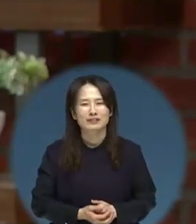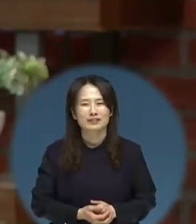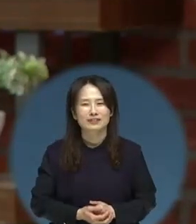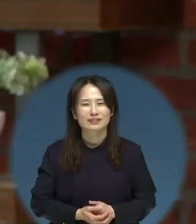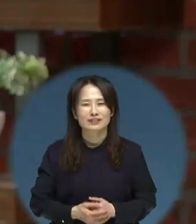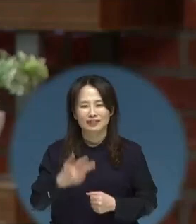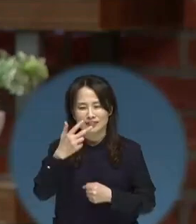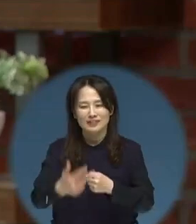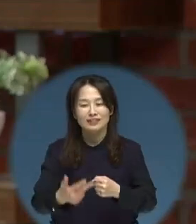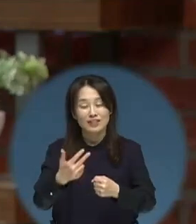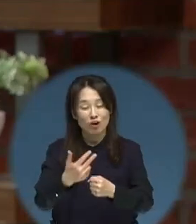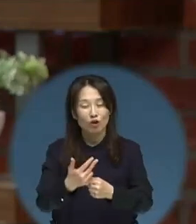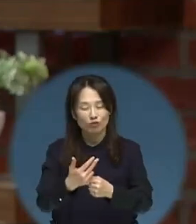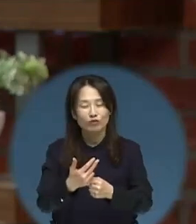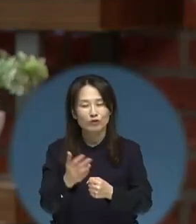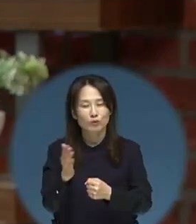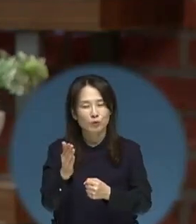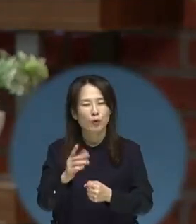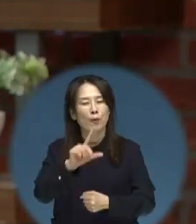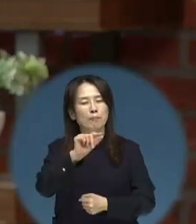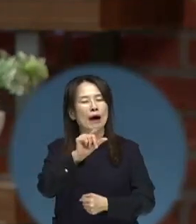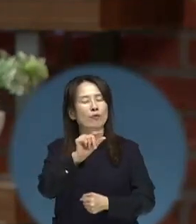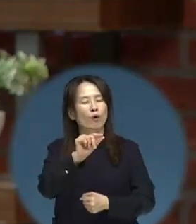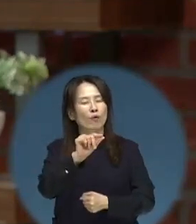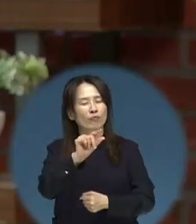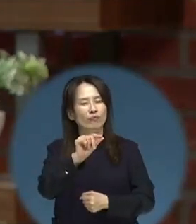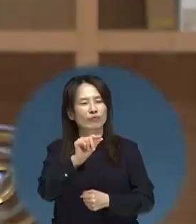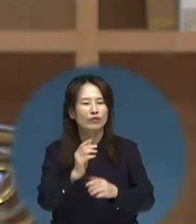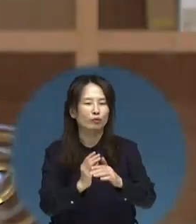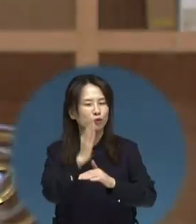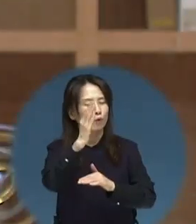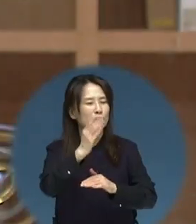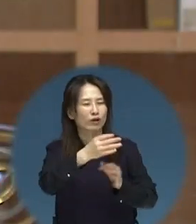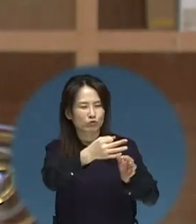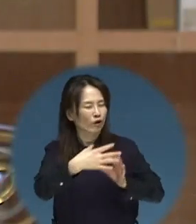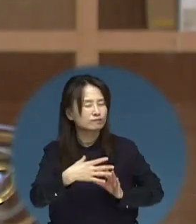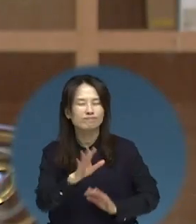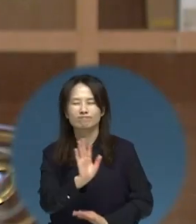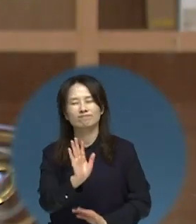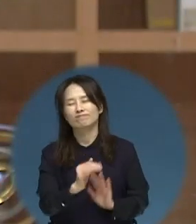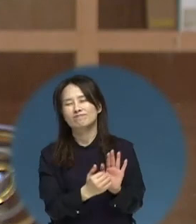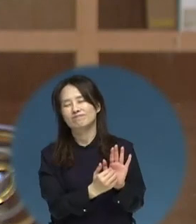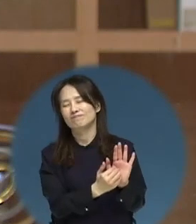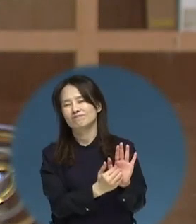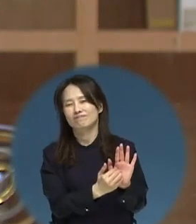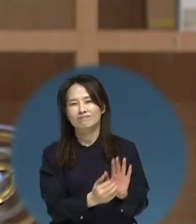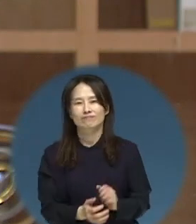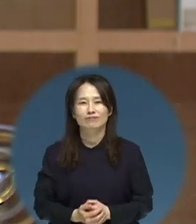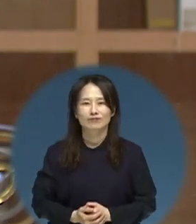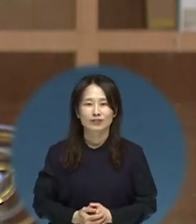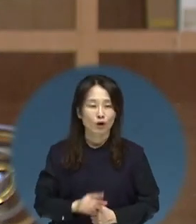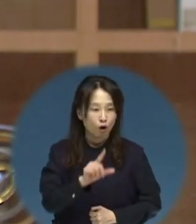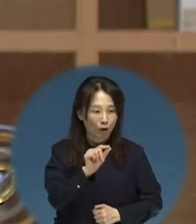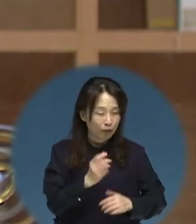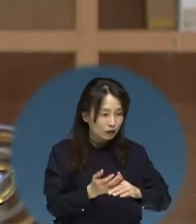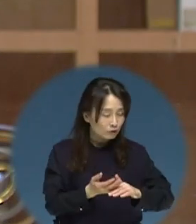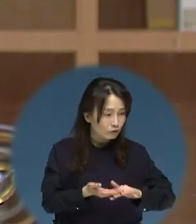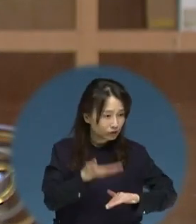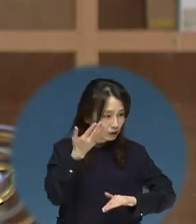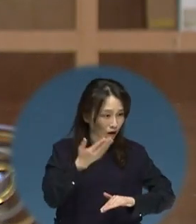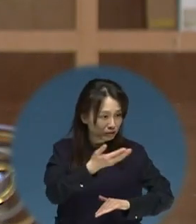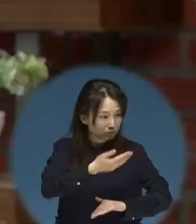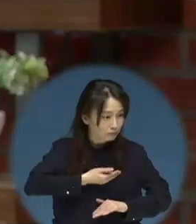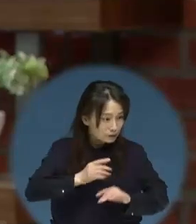한 7년 정도 6년 정도 만 원이 최대 후원으로 저희가 월 이상은 받을 수 없겠다. 만 원 이상은 안 받아요? 네.